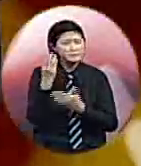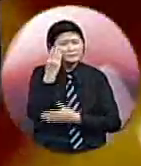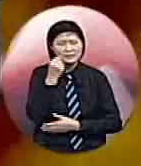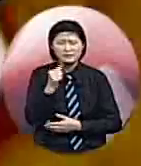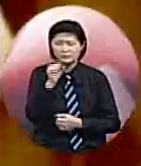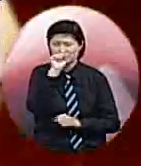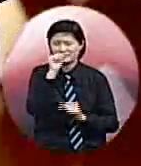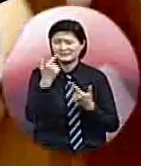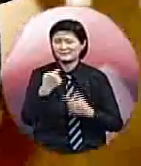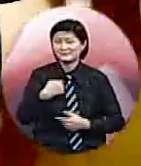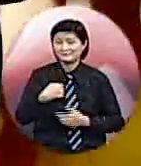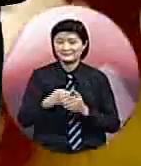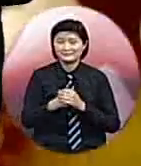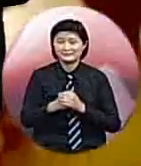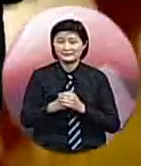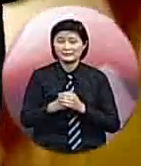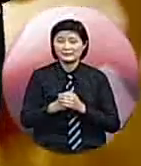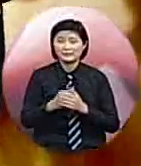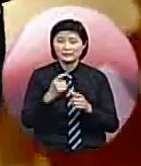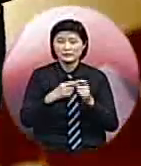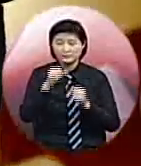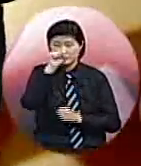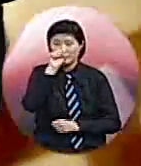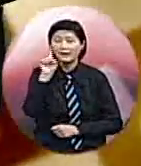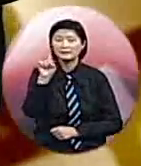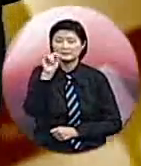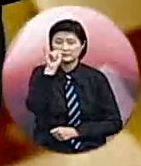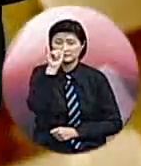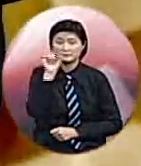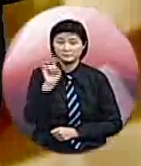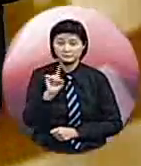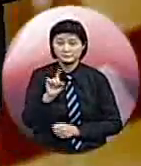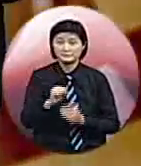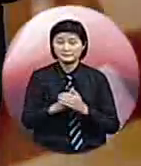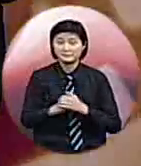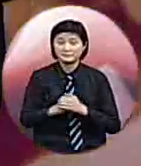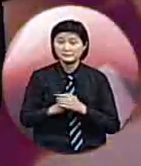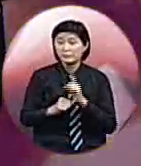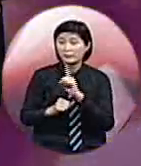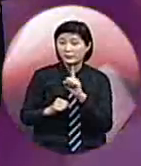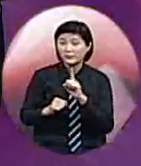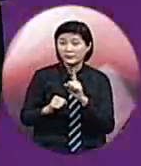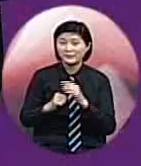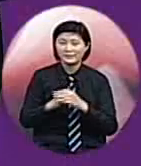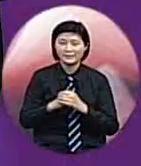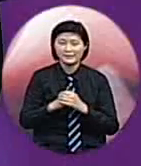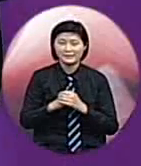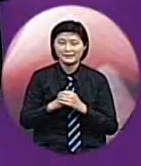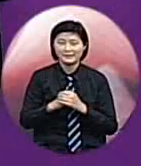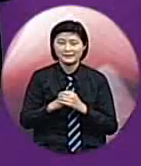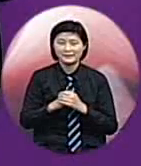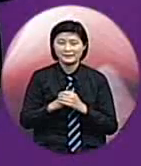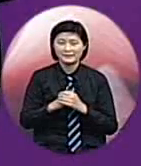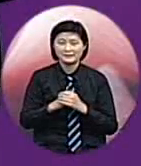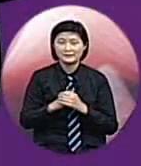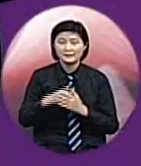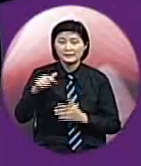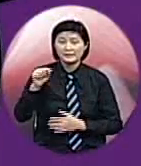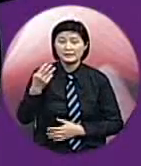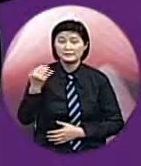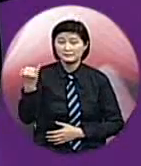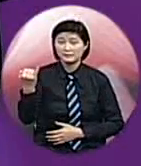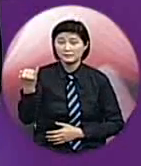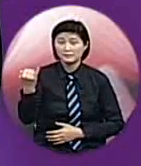겨울. 근데 좋은 게 하나 있어요. 좋은 거? 네. 네. 뭘까요? 나 김정아